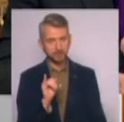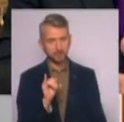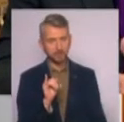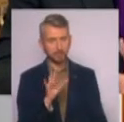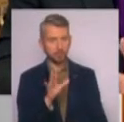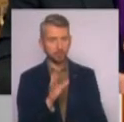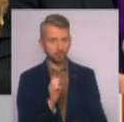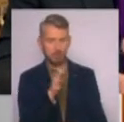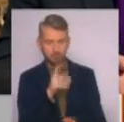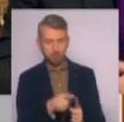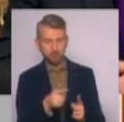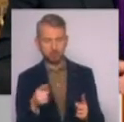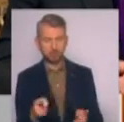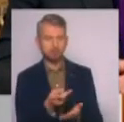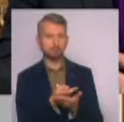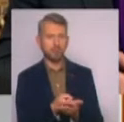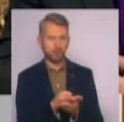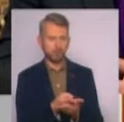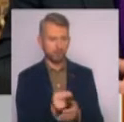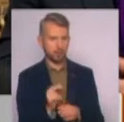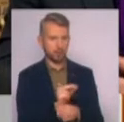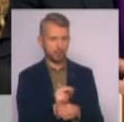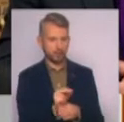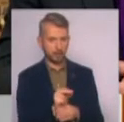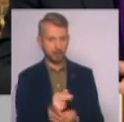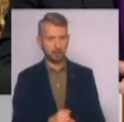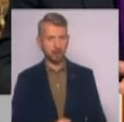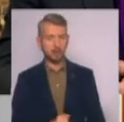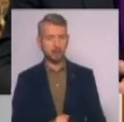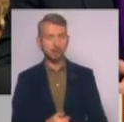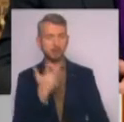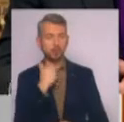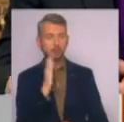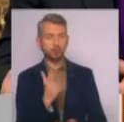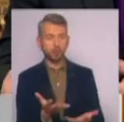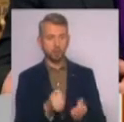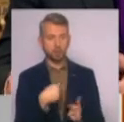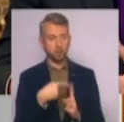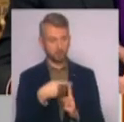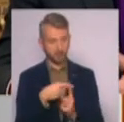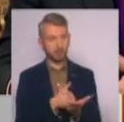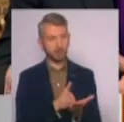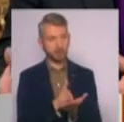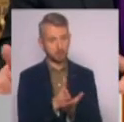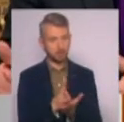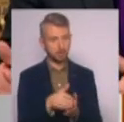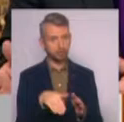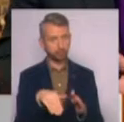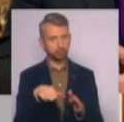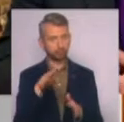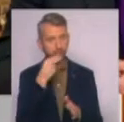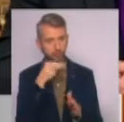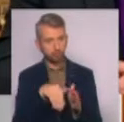певний період стаціонарний етап лікування. Коли буде отримана позитивна тенденція, то продовжити